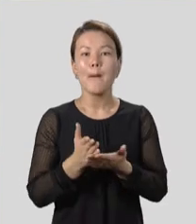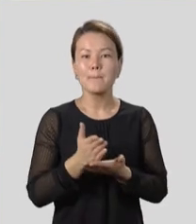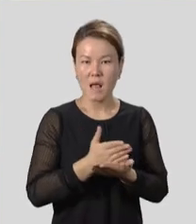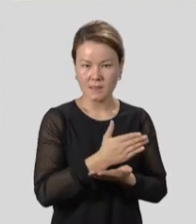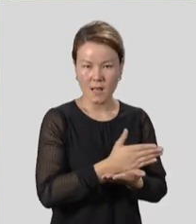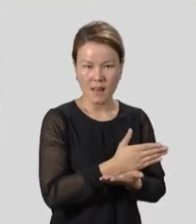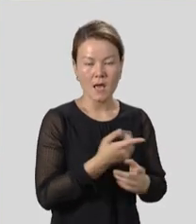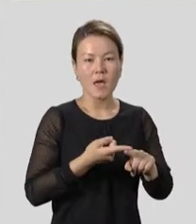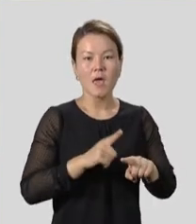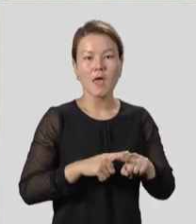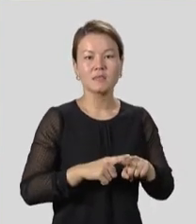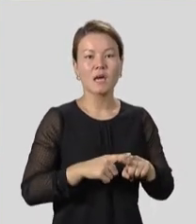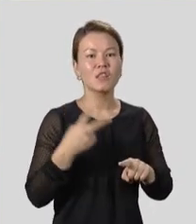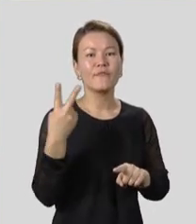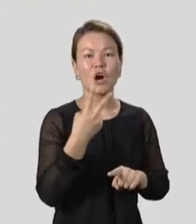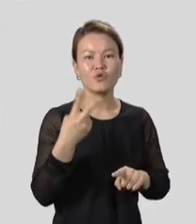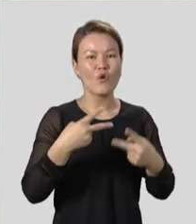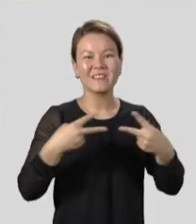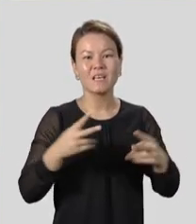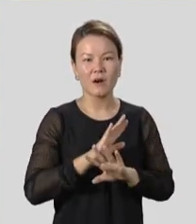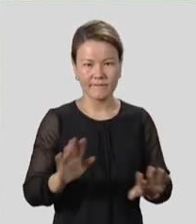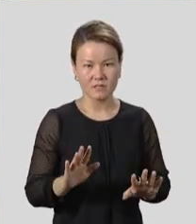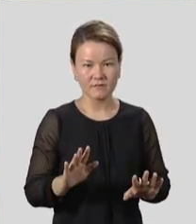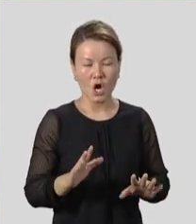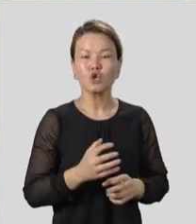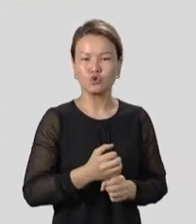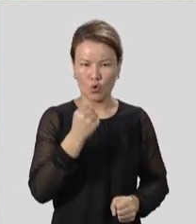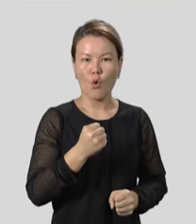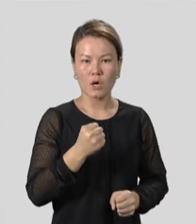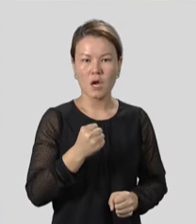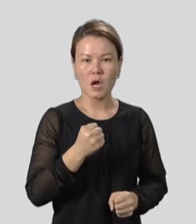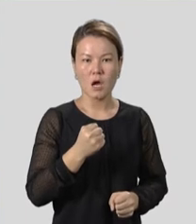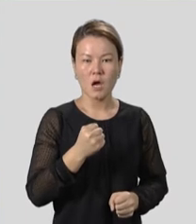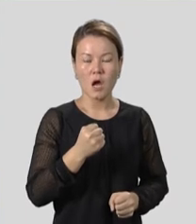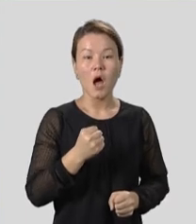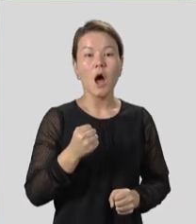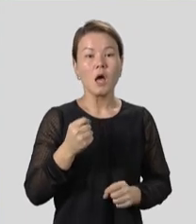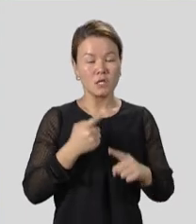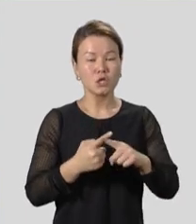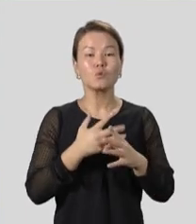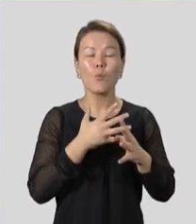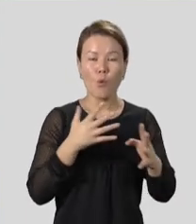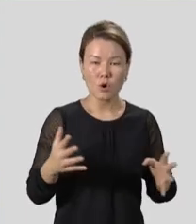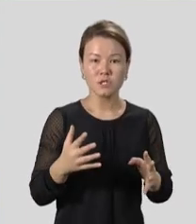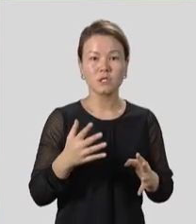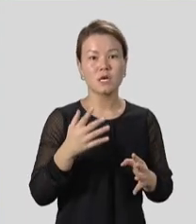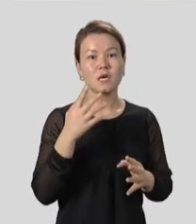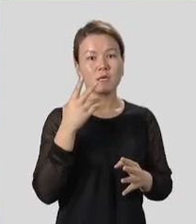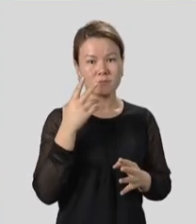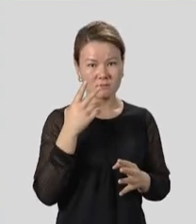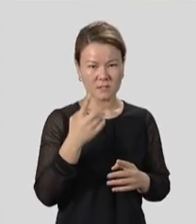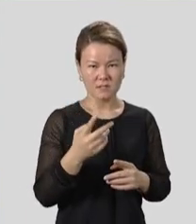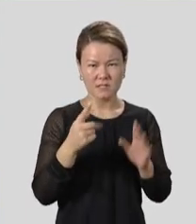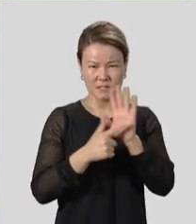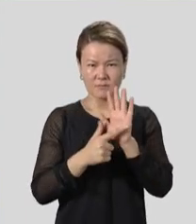Модель. Это двойное неравенство, строгое, напомню, х больше минус 7, но меньше минус 2.